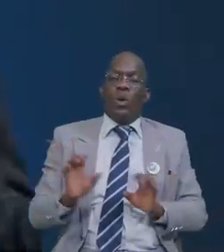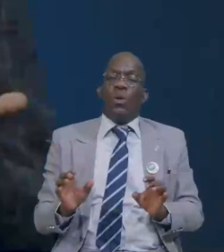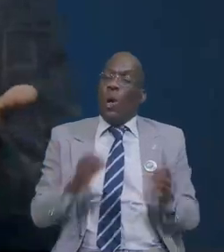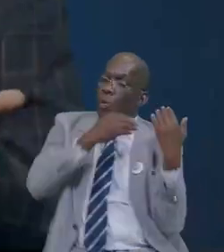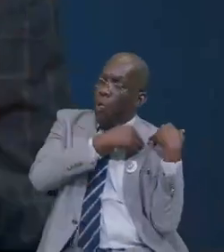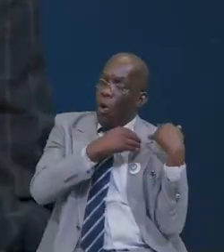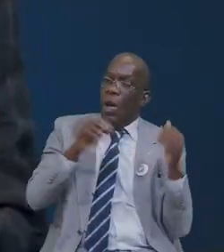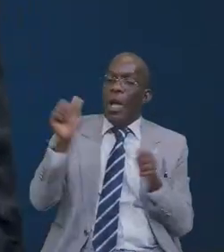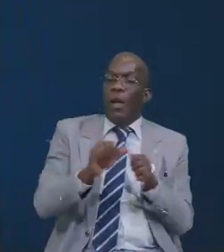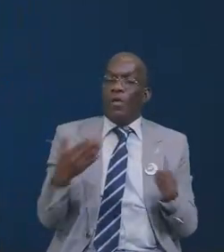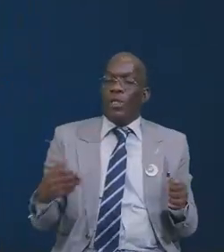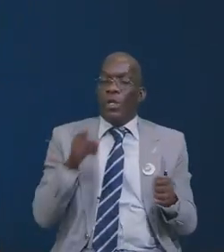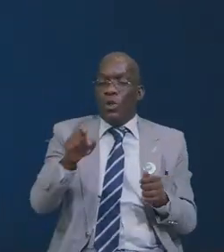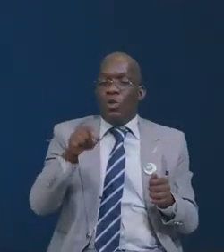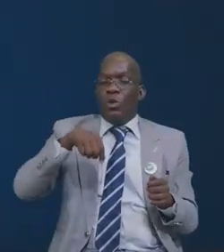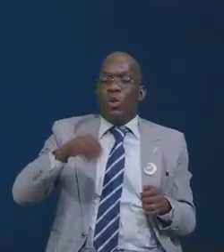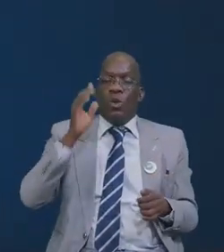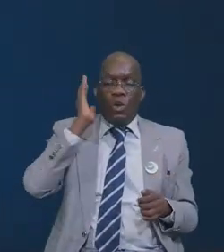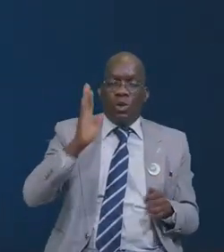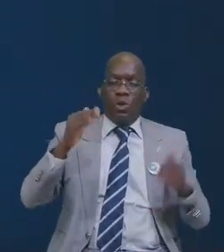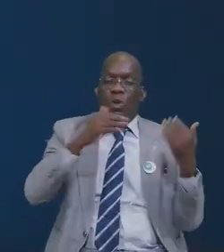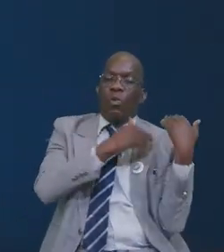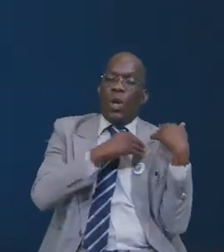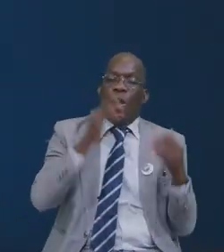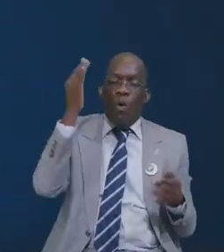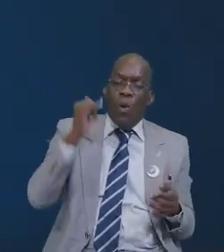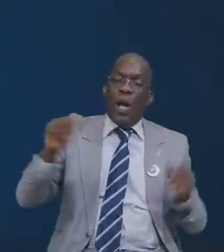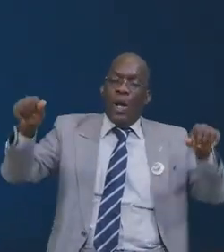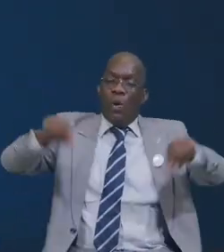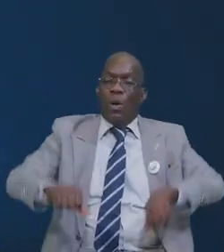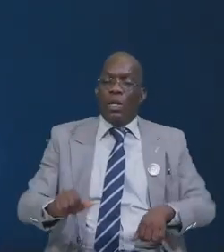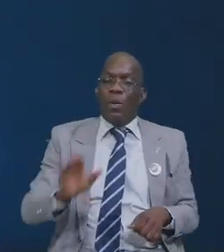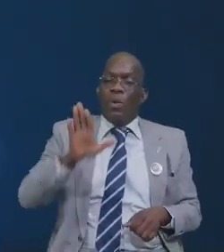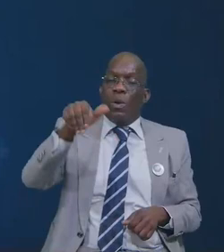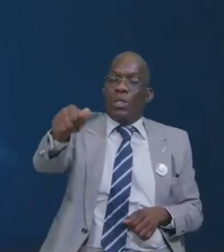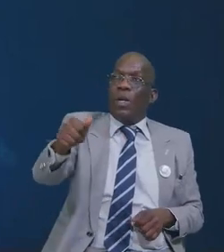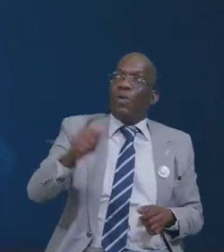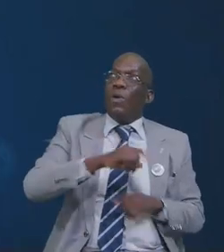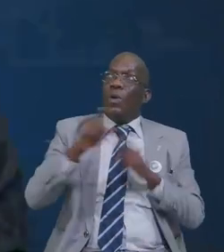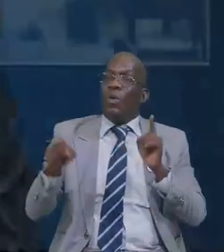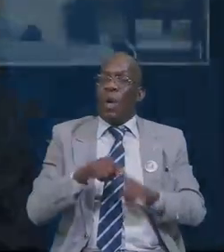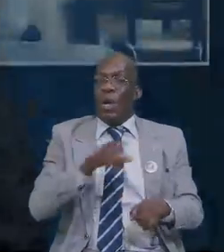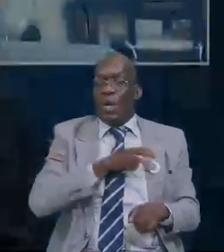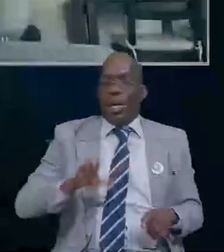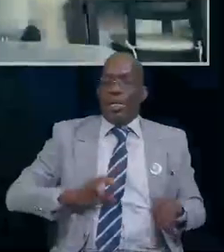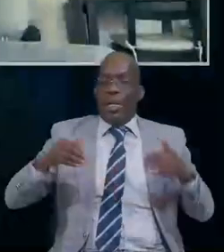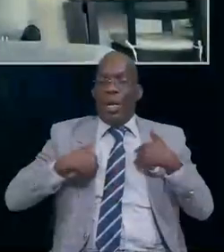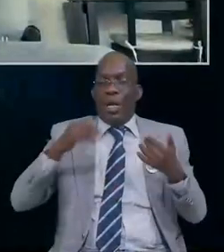ce que tu devais supporter, qui es-tu pour te condamner toi-même quand Christ